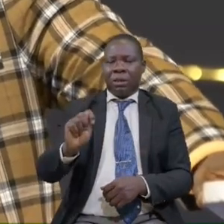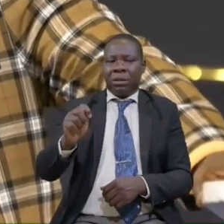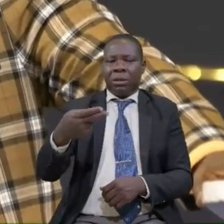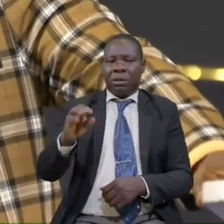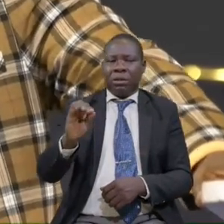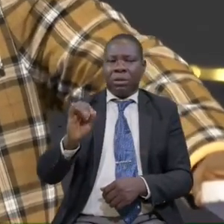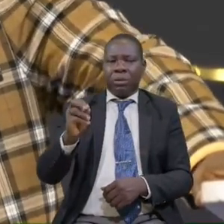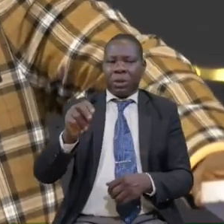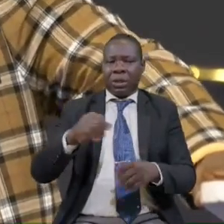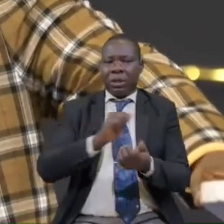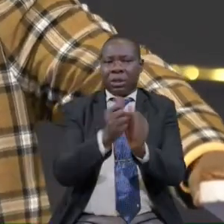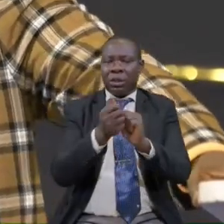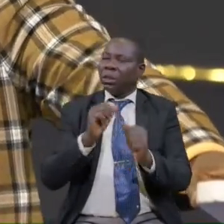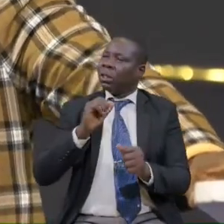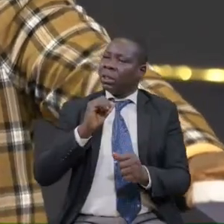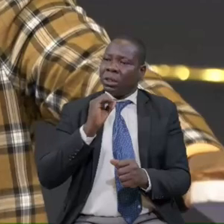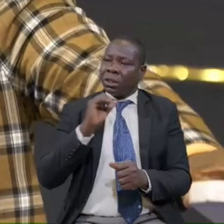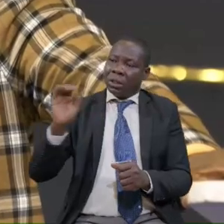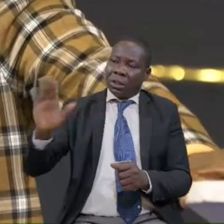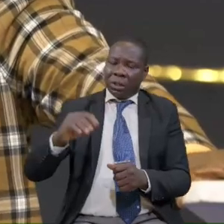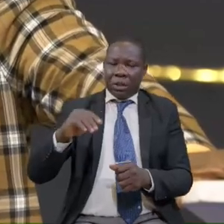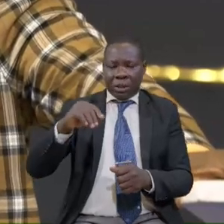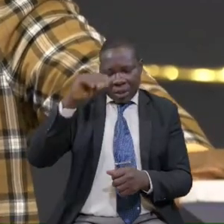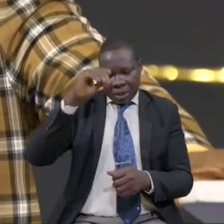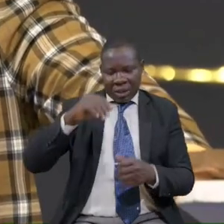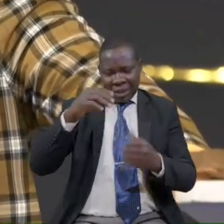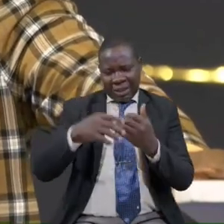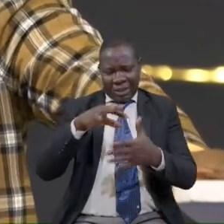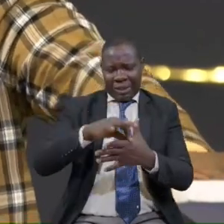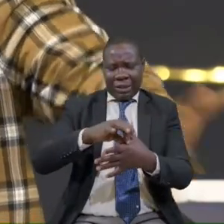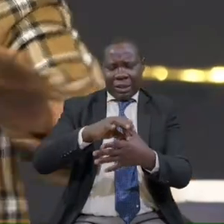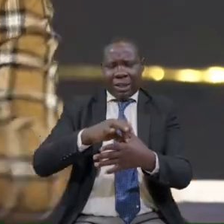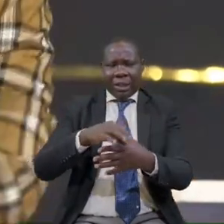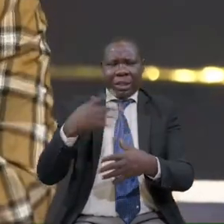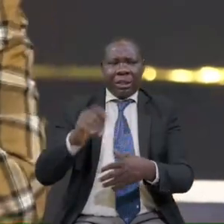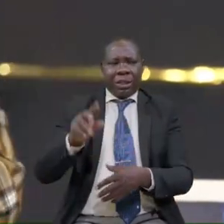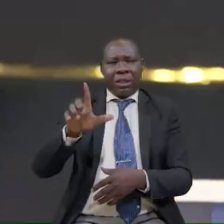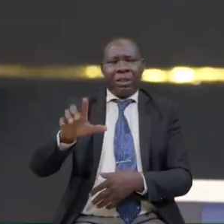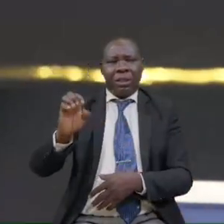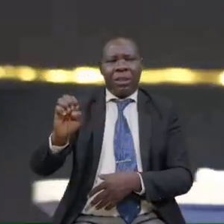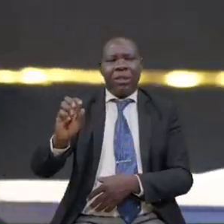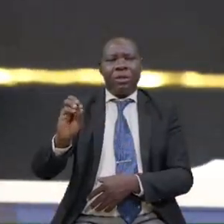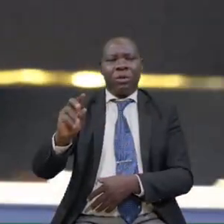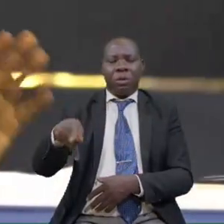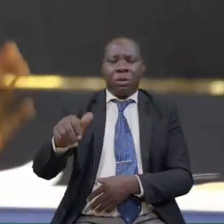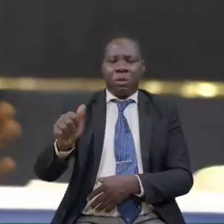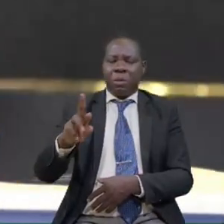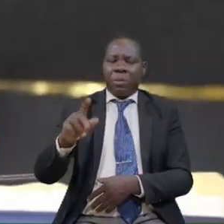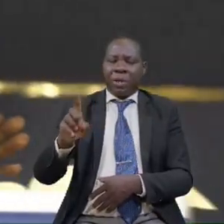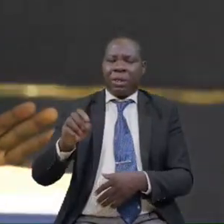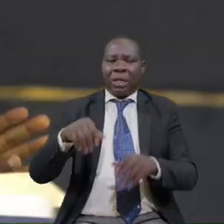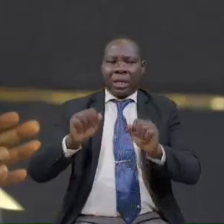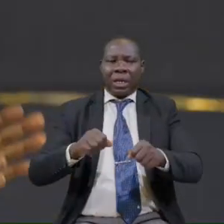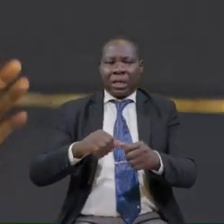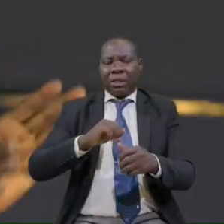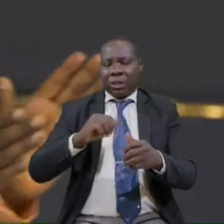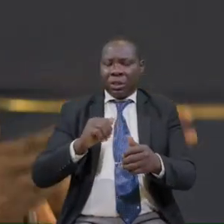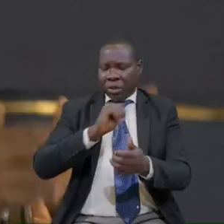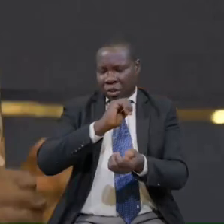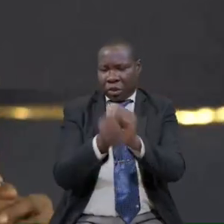un léopard ses taches? Les taches qu'on a dans le corps, on ne peut pas changer ça.